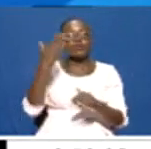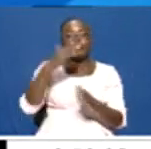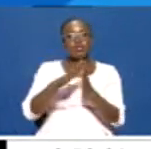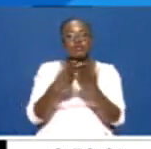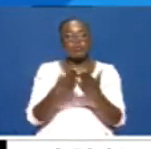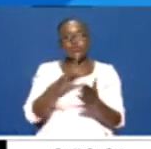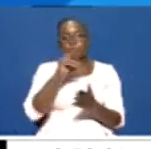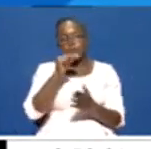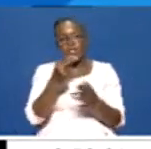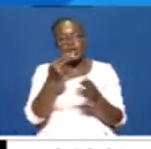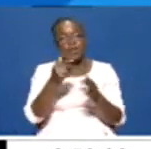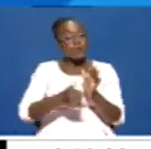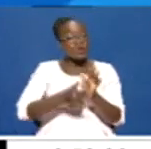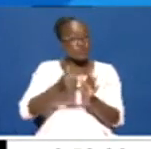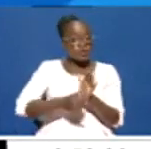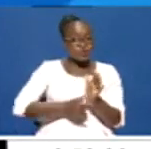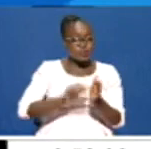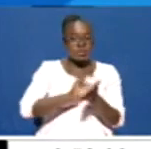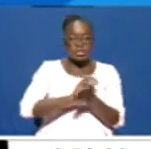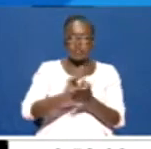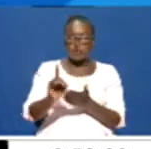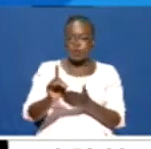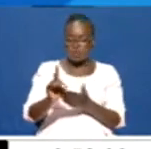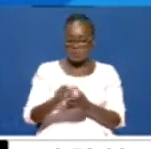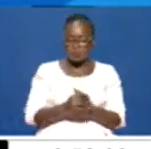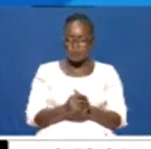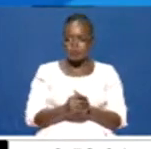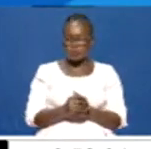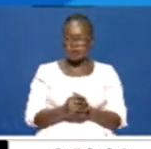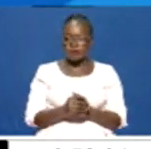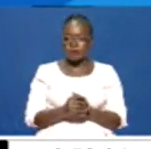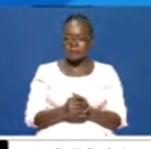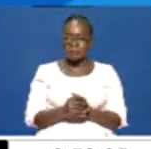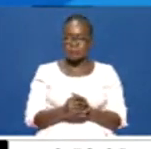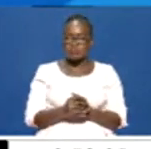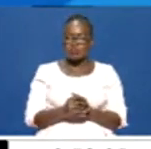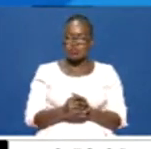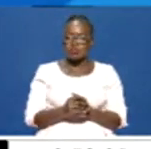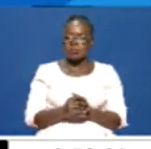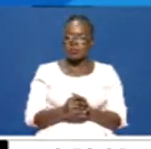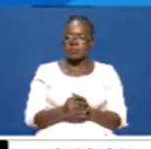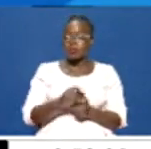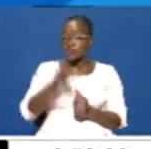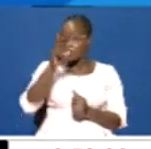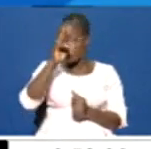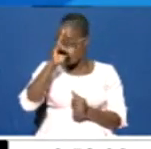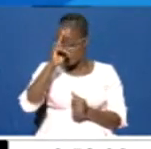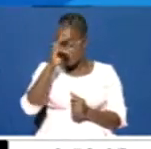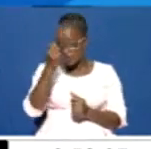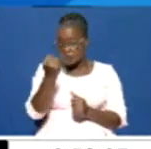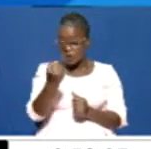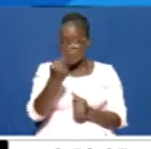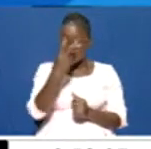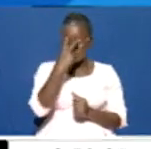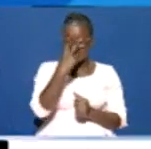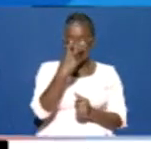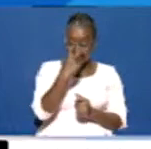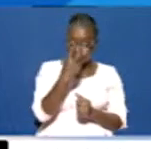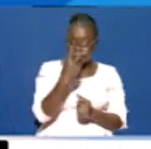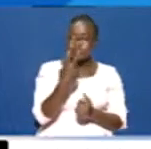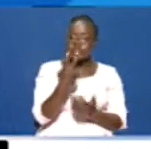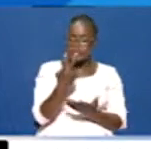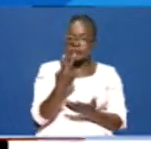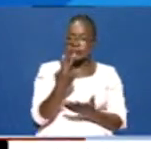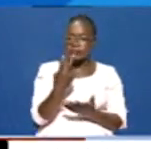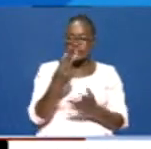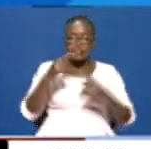YouTube at KBC Channel 1 na at Sarafin_Robi. Tukianza ni kwa polisi wanawasaka mtazamaji washukiwa